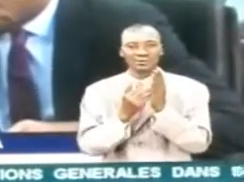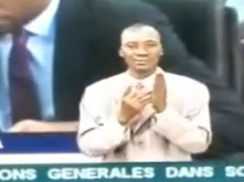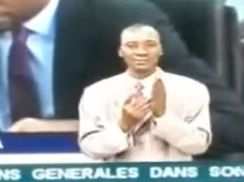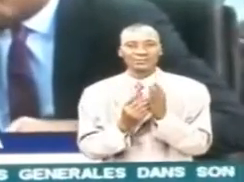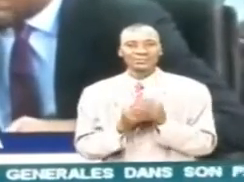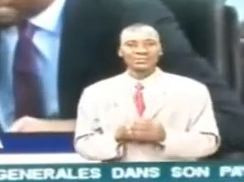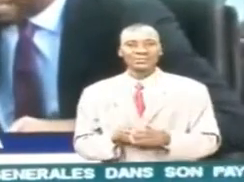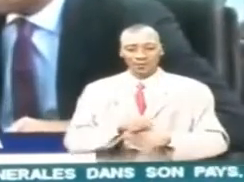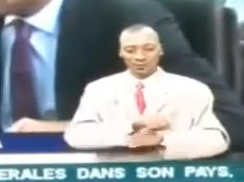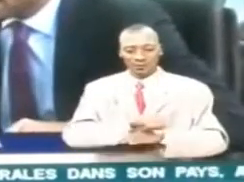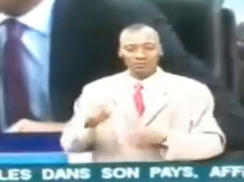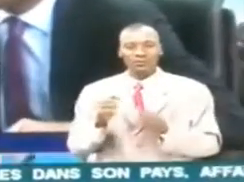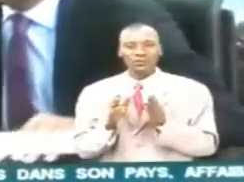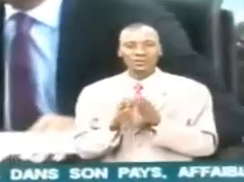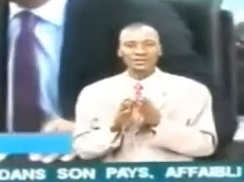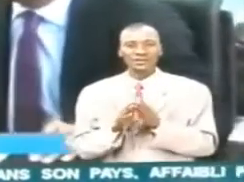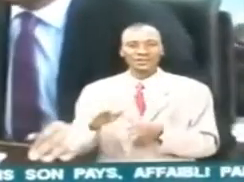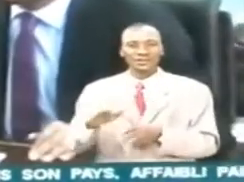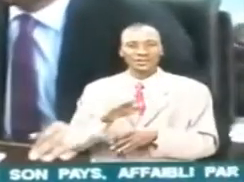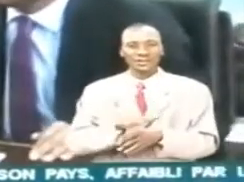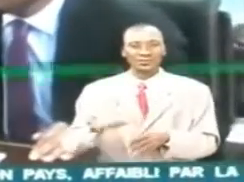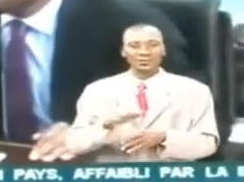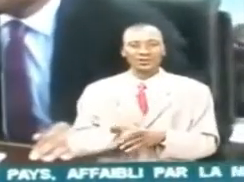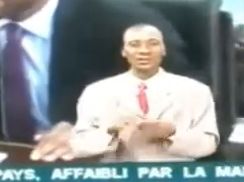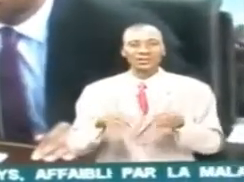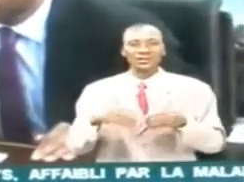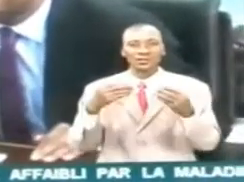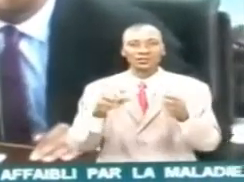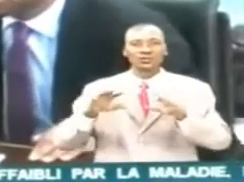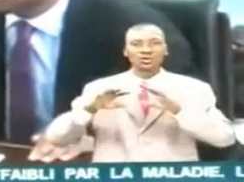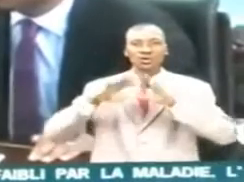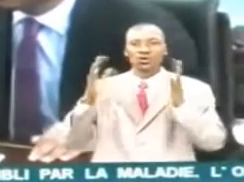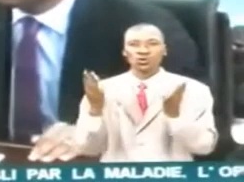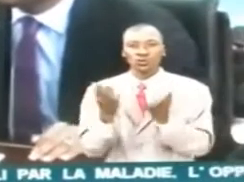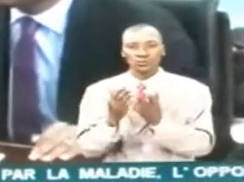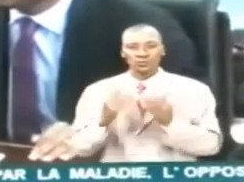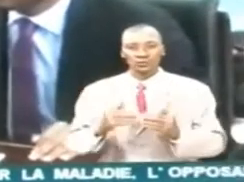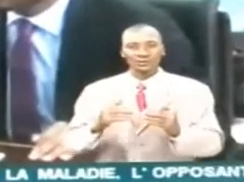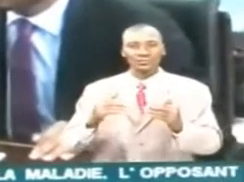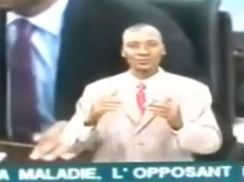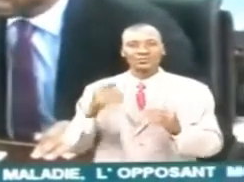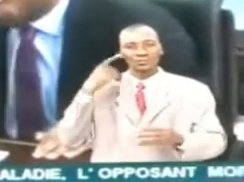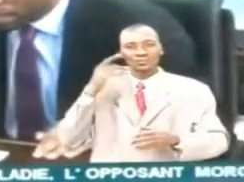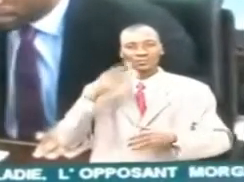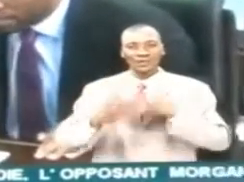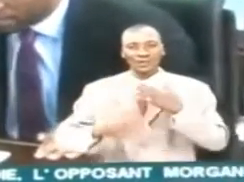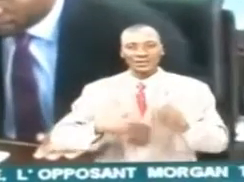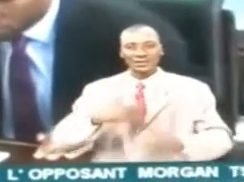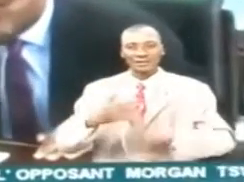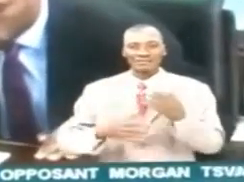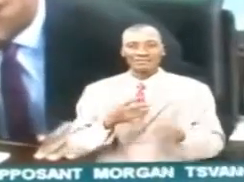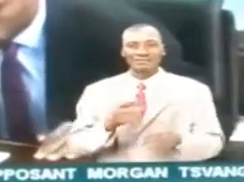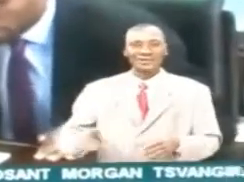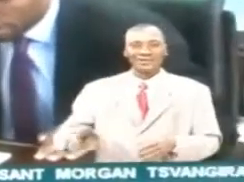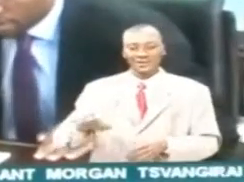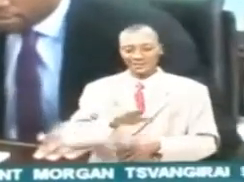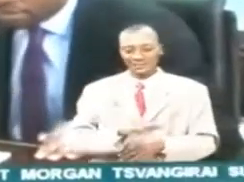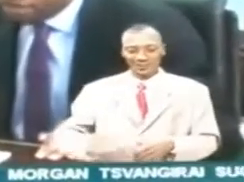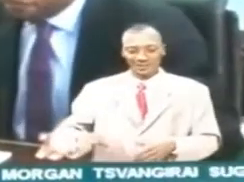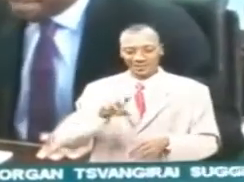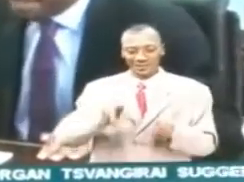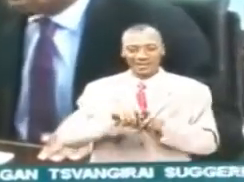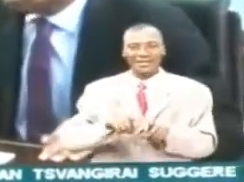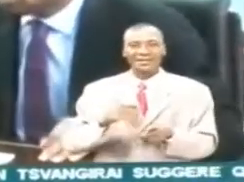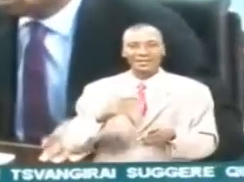de l'Assemblée nationale à charger la commission permanente chargée de l'administration du territoire et d'infrastructure